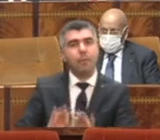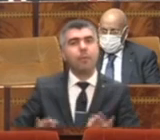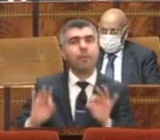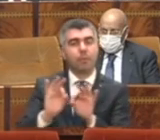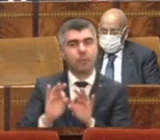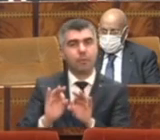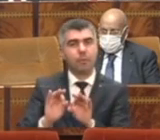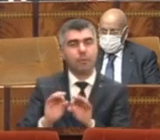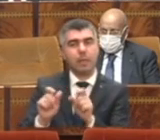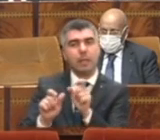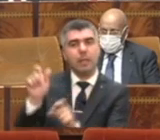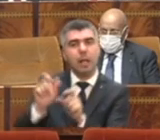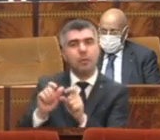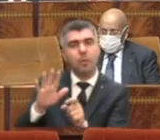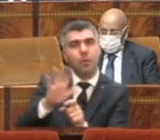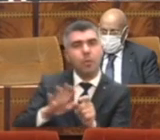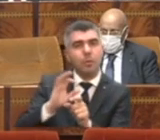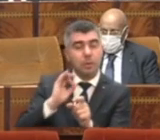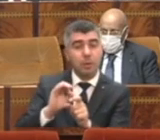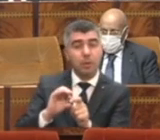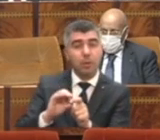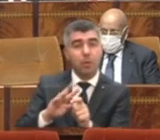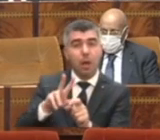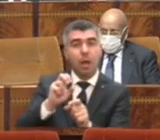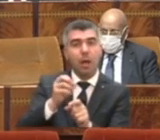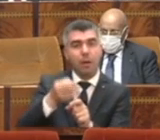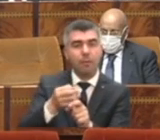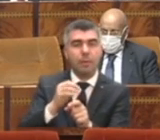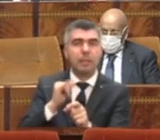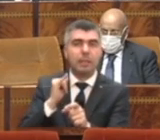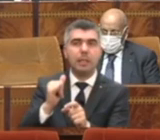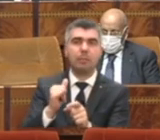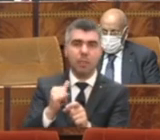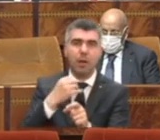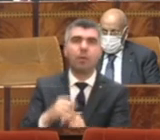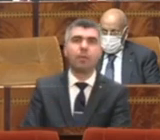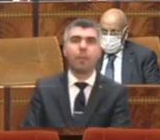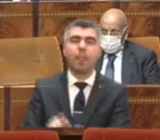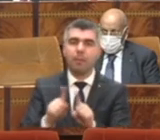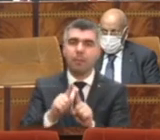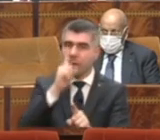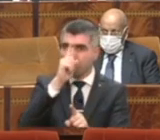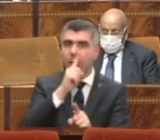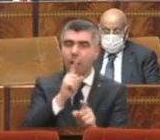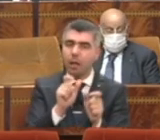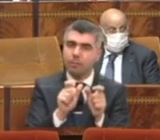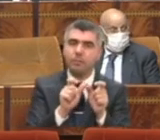الساكنه ديال واحد الجزيئه في جامعه تسلطان. ولدينا الثقه الكامله بان تتدخلين السيده